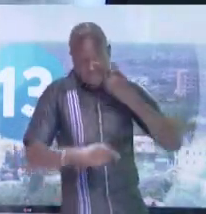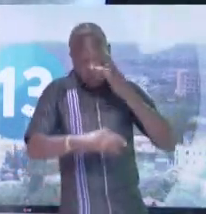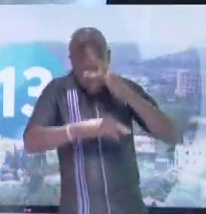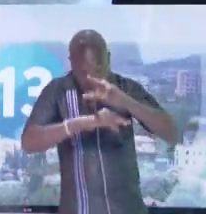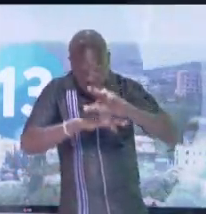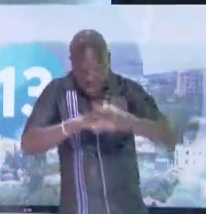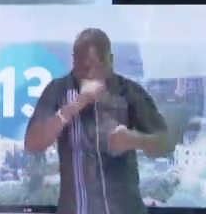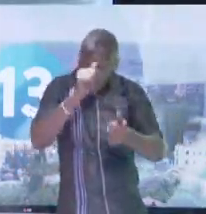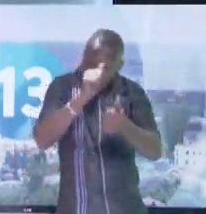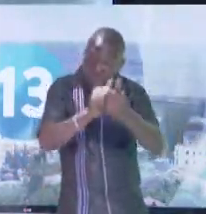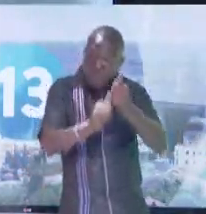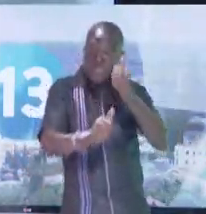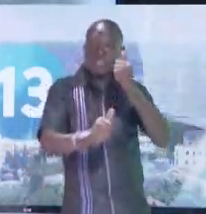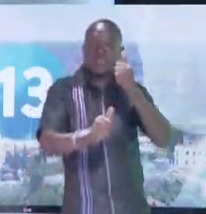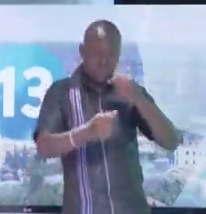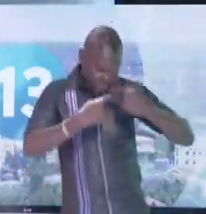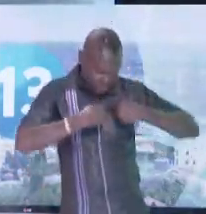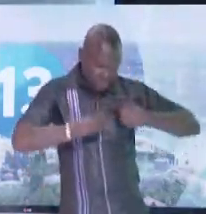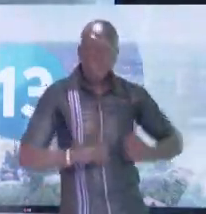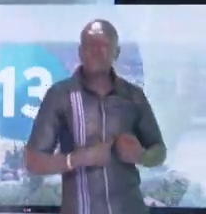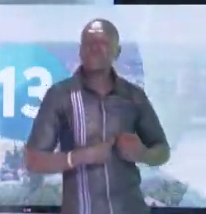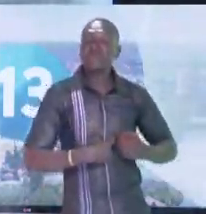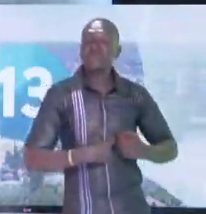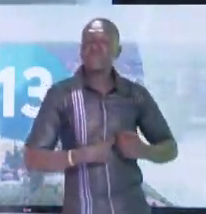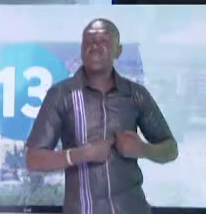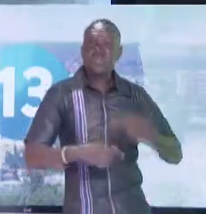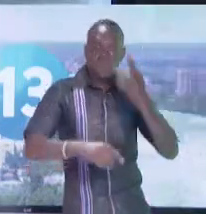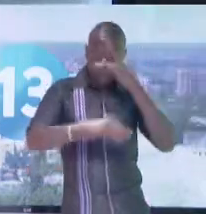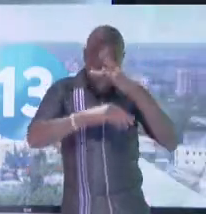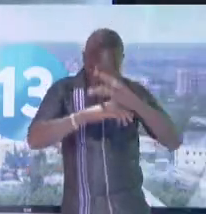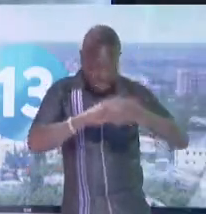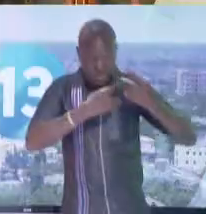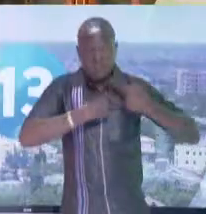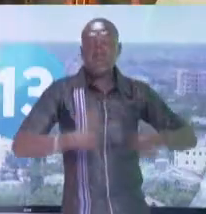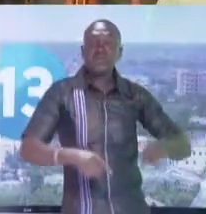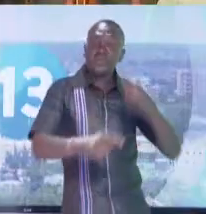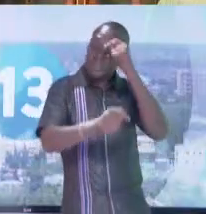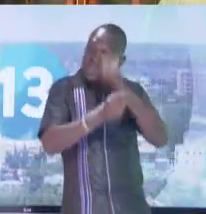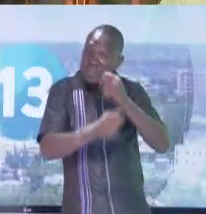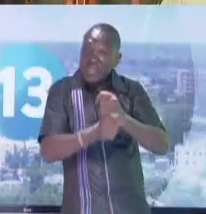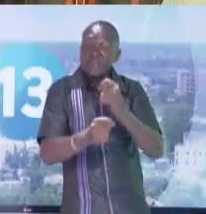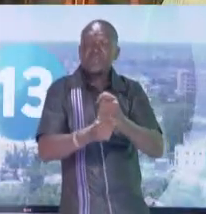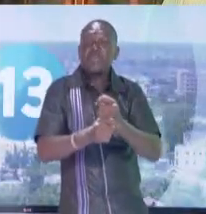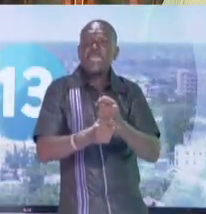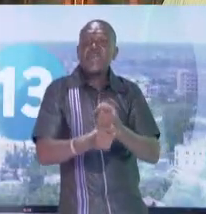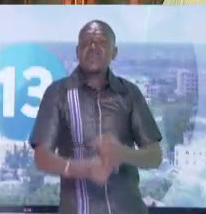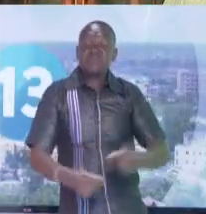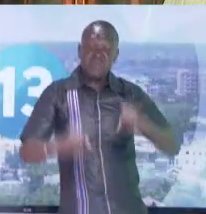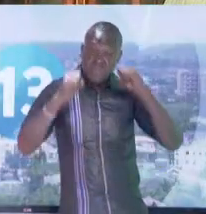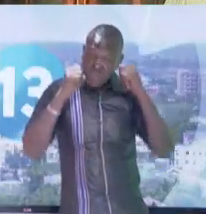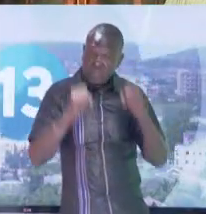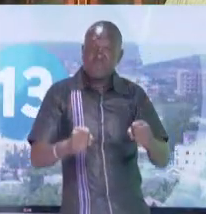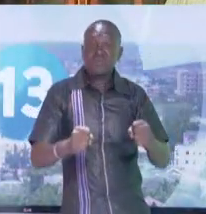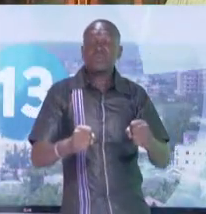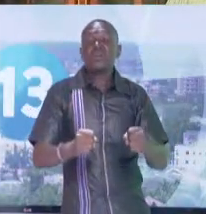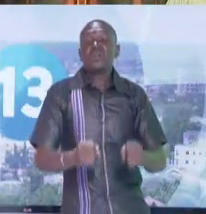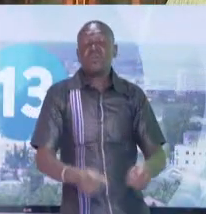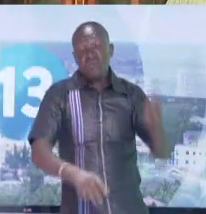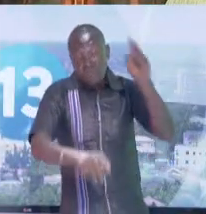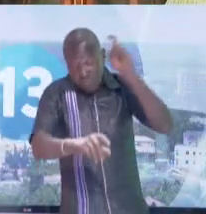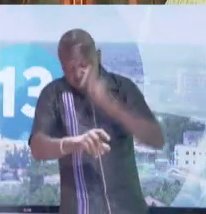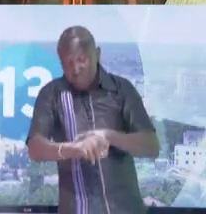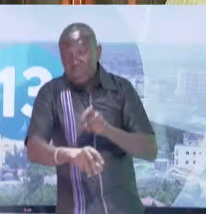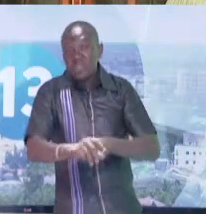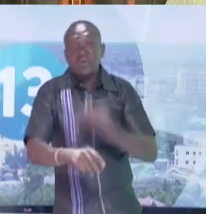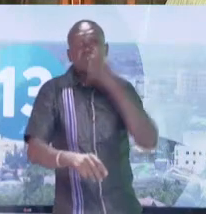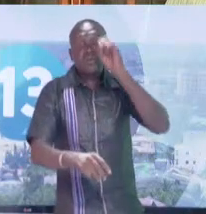irriguer le muscle cardiaque. Parce que le muscle cardiaque, pour qu'il puisse travailler et faire face à l'effort du moment, il faut